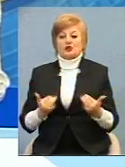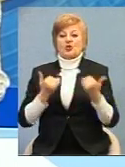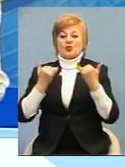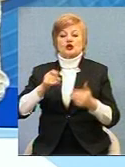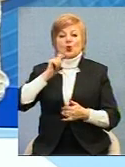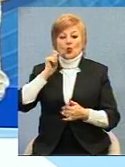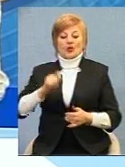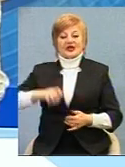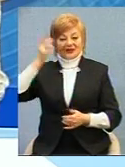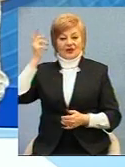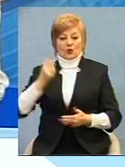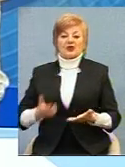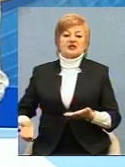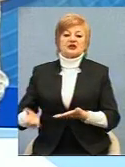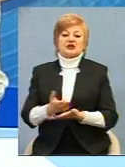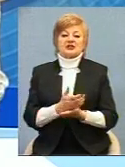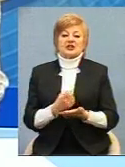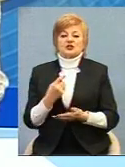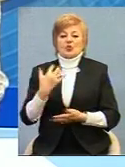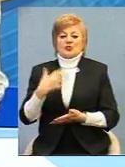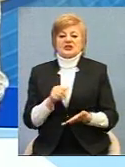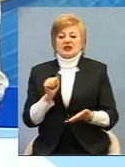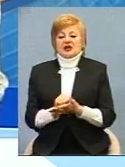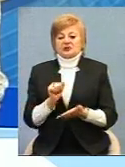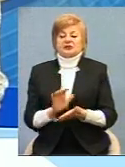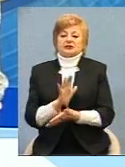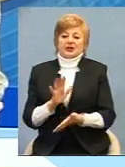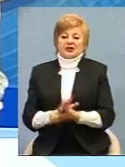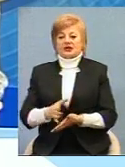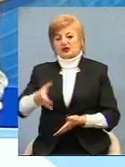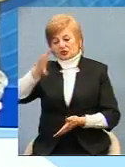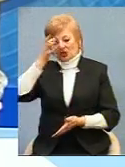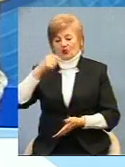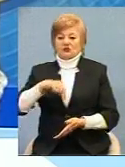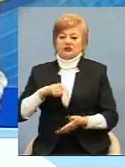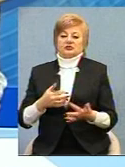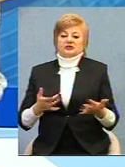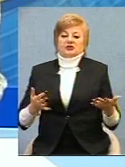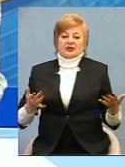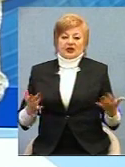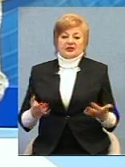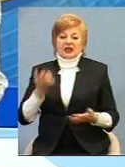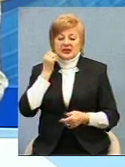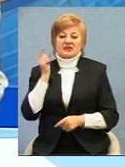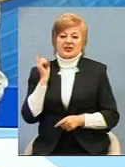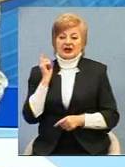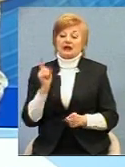українського козацтва, зібрали більше 250 друкованих видань науково-популярного характеру, зокрема і раритетні.